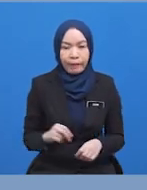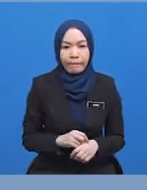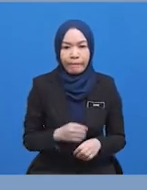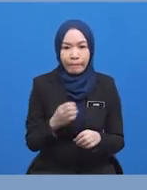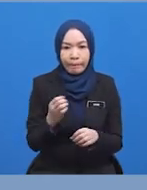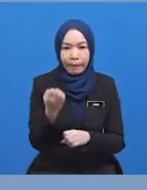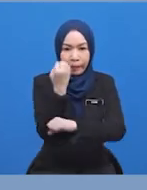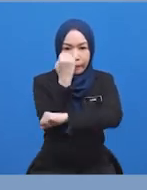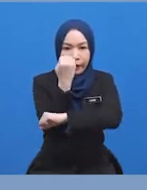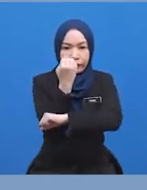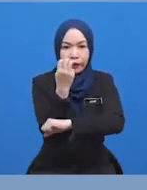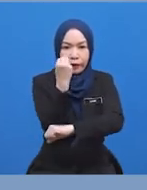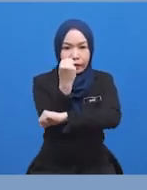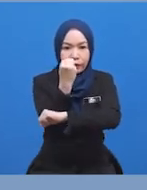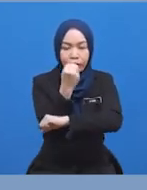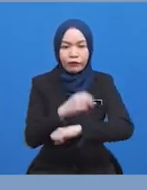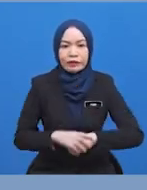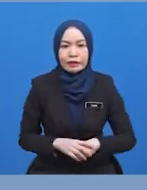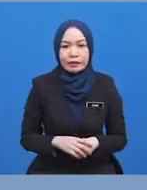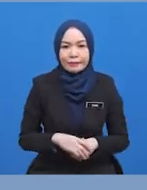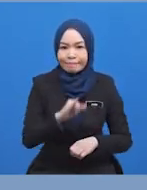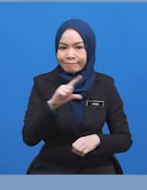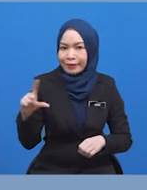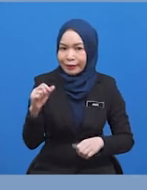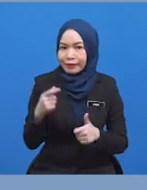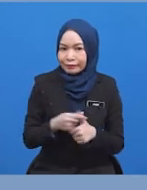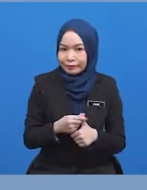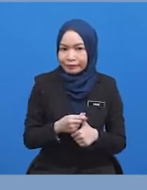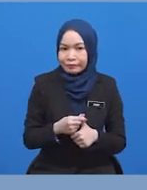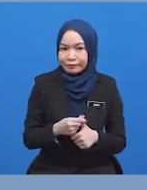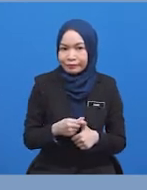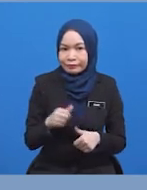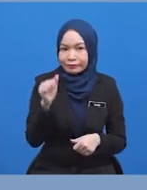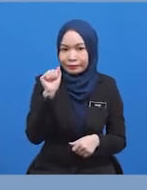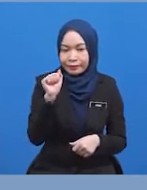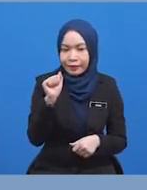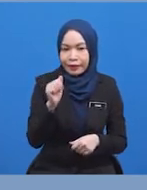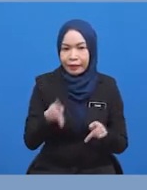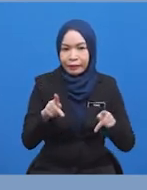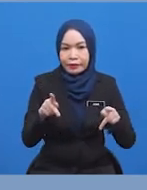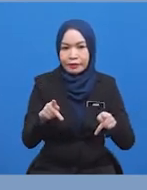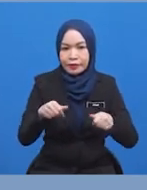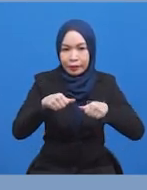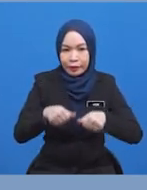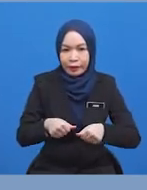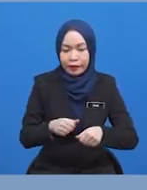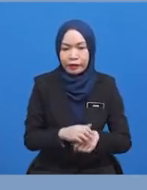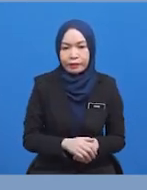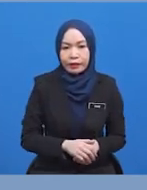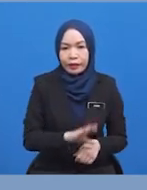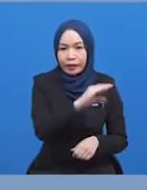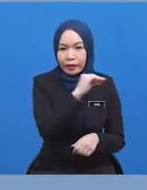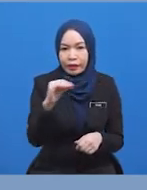batuan metamorfosis ialah A. Proses pemendapan dan mampatan.